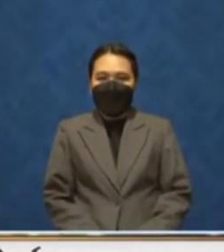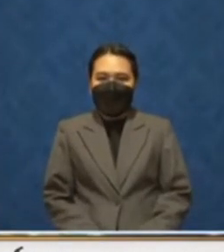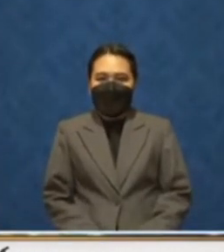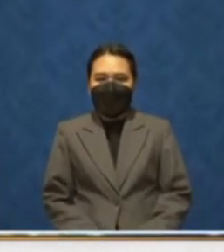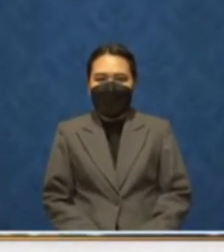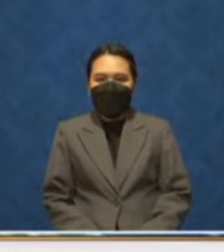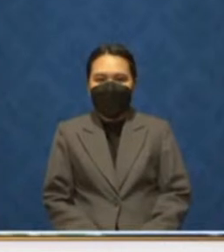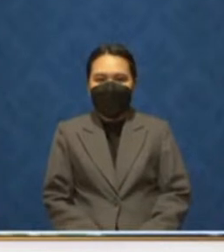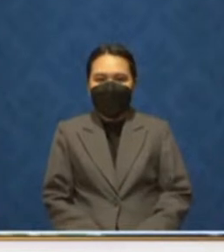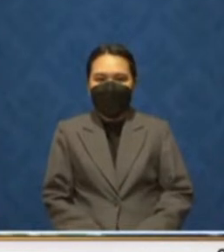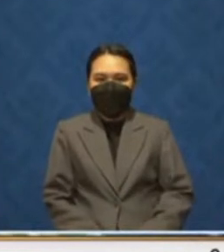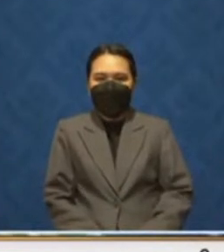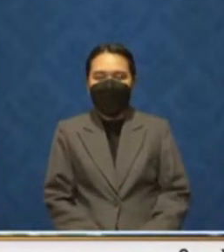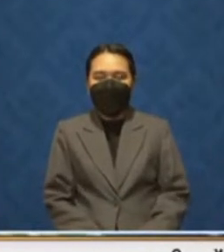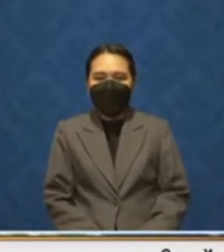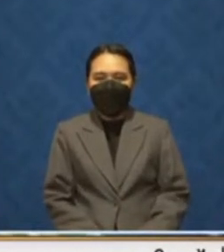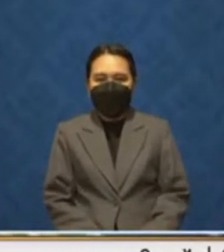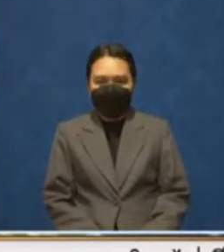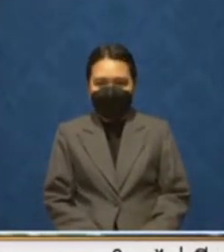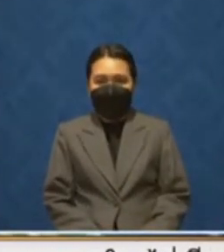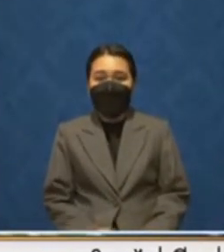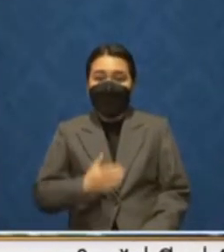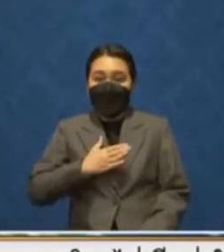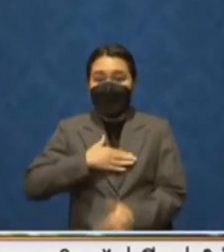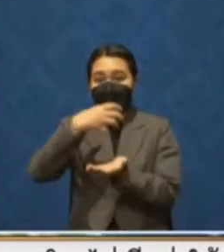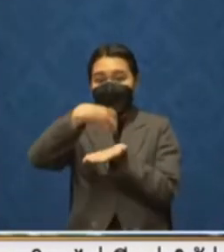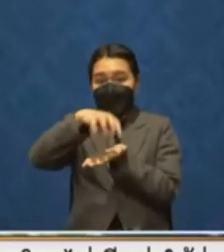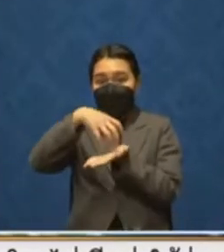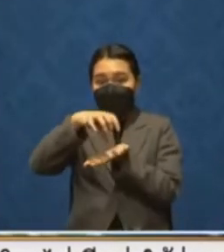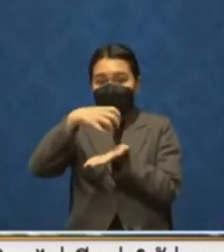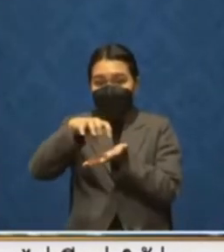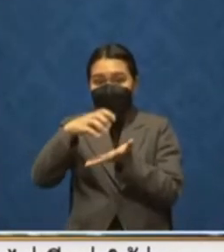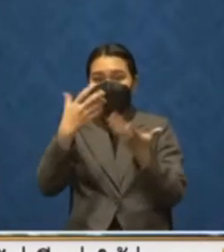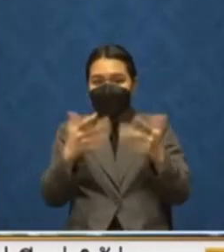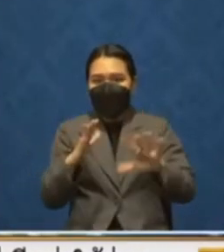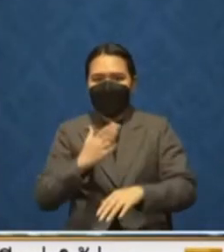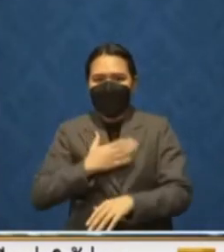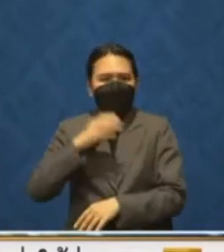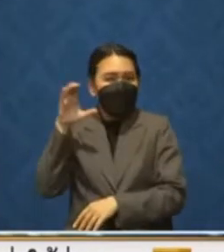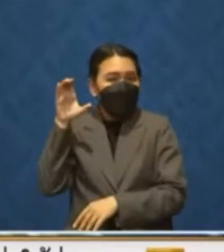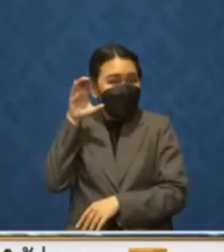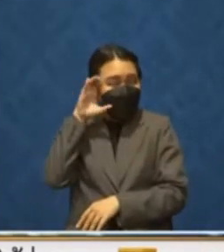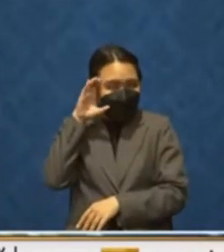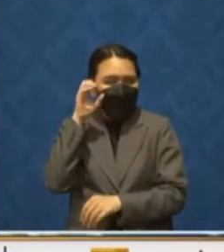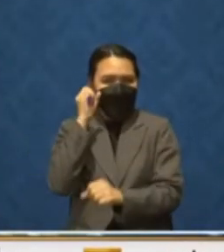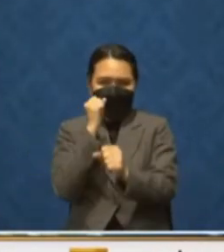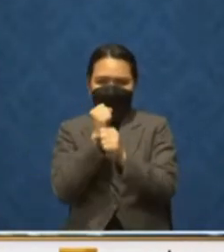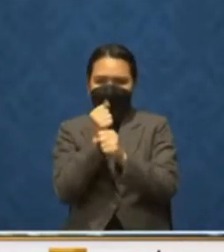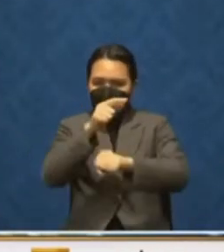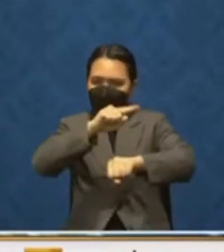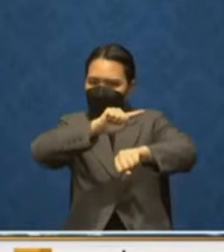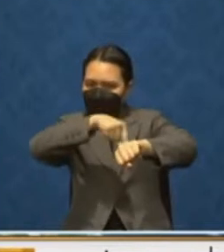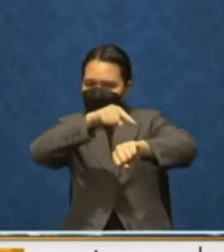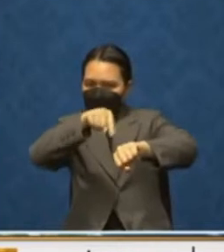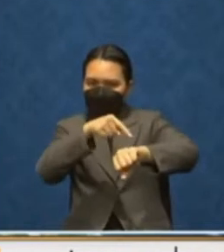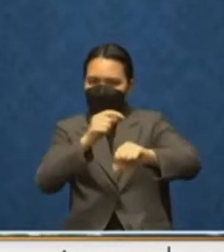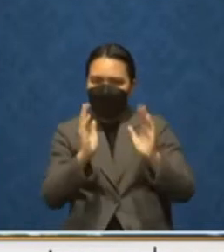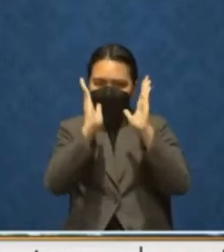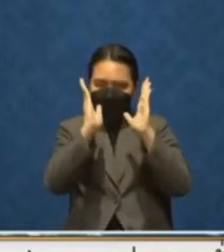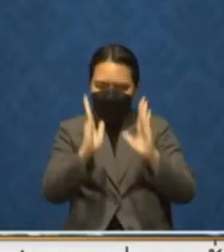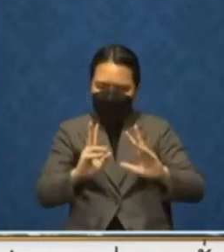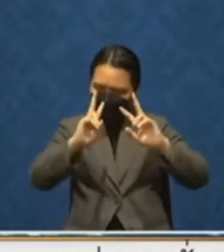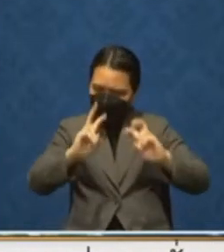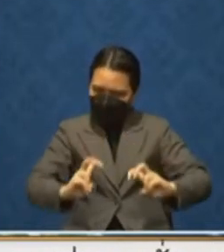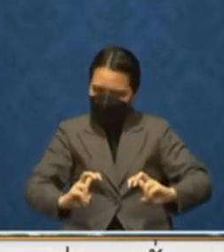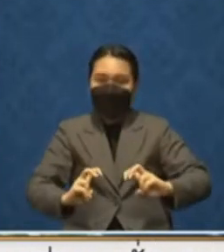ที่การทั้งหมดนี้เป็นก้าวแรกของการเดินทางไกลของผมนะครับผมเชื่อในคำกล่าวที่ว่าได้ทางพิสูจน์ม้ากาลเวลาพิสูจน์คนข้างพอดีของงานสิ่งที่